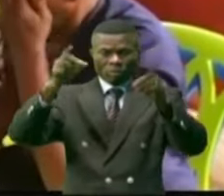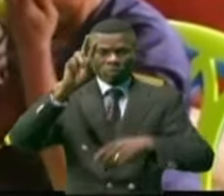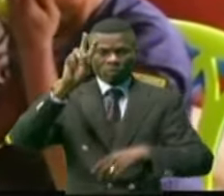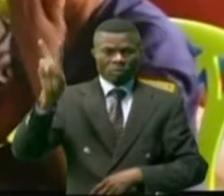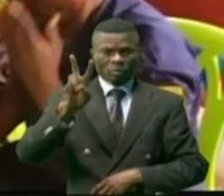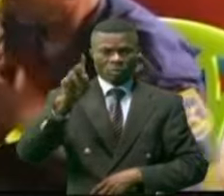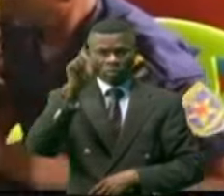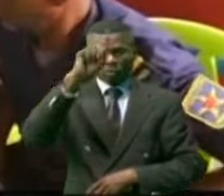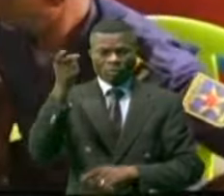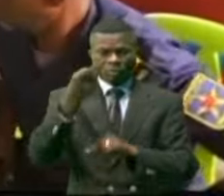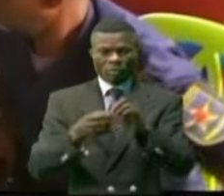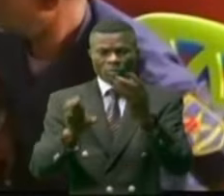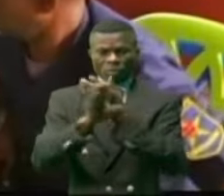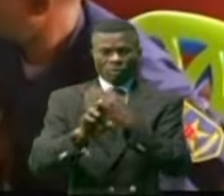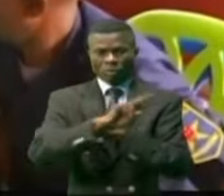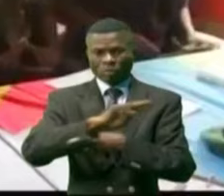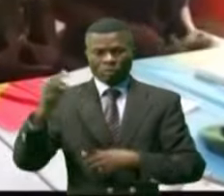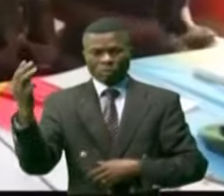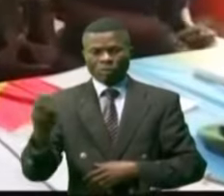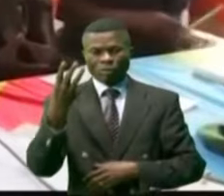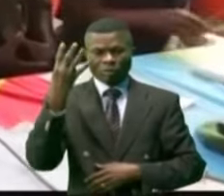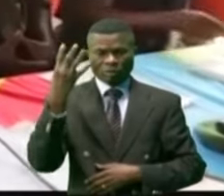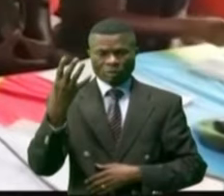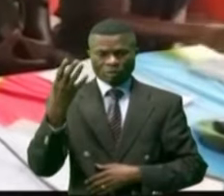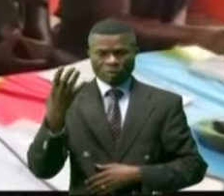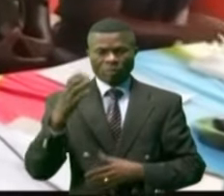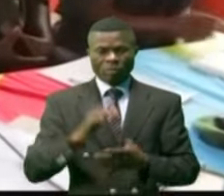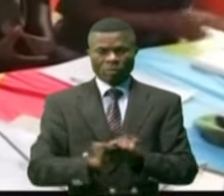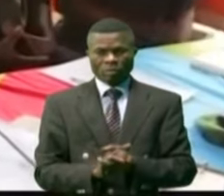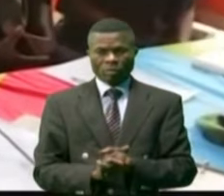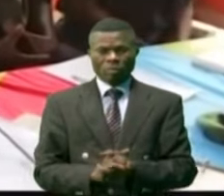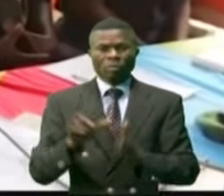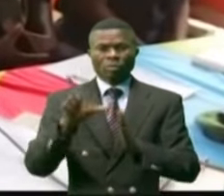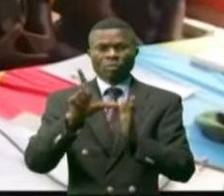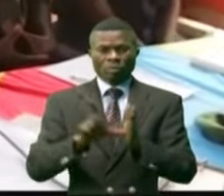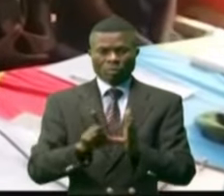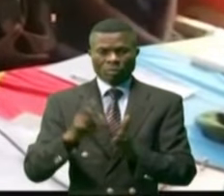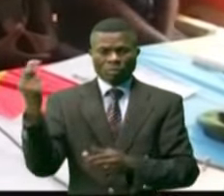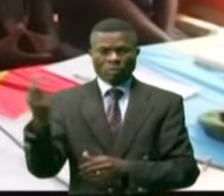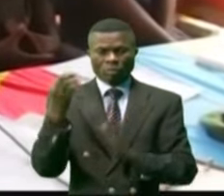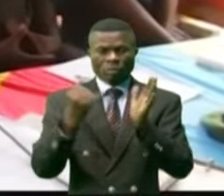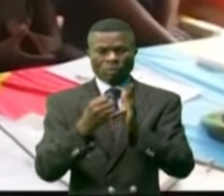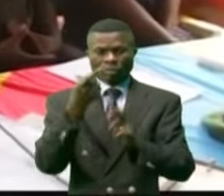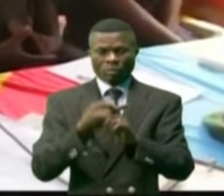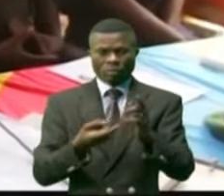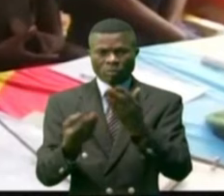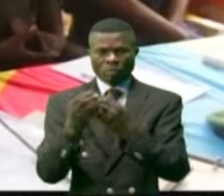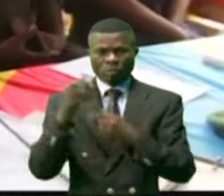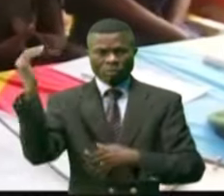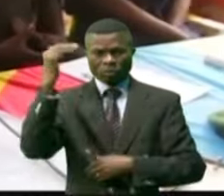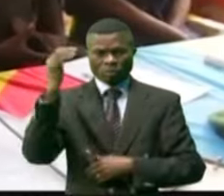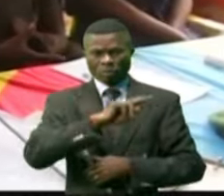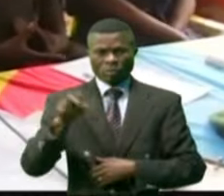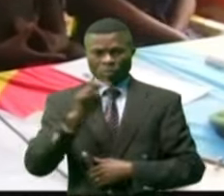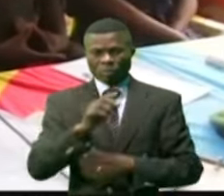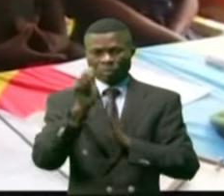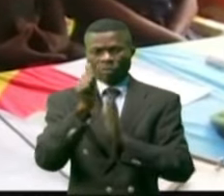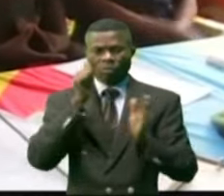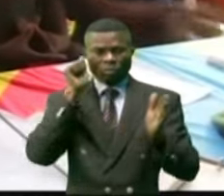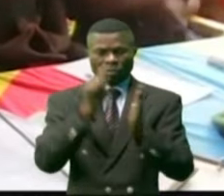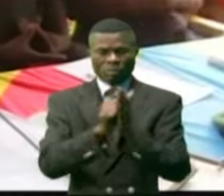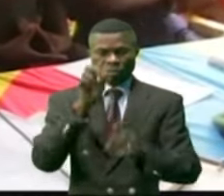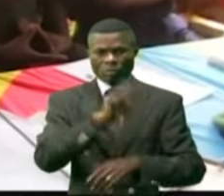vendredi 30 août 2024. Conformément à la loi du 26 décembre 2022, dans son article 22,